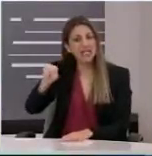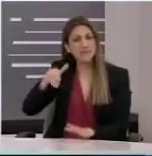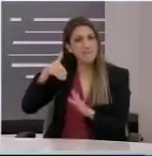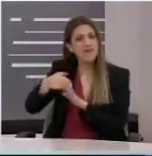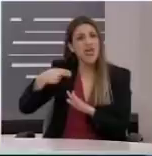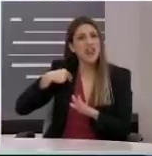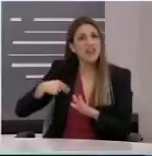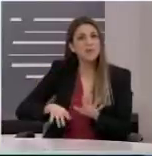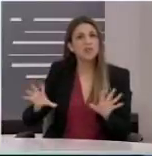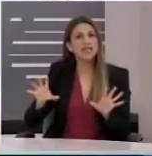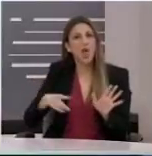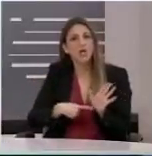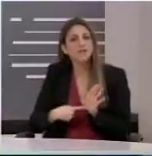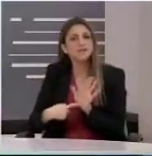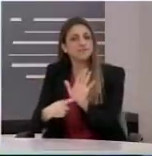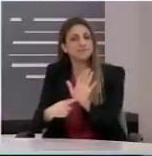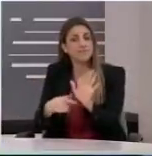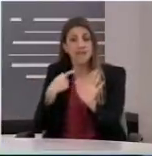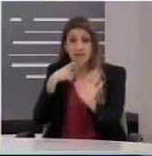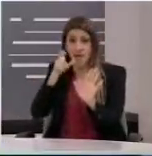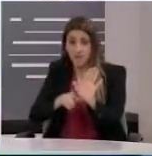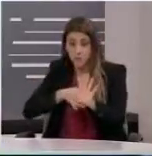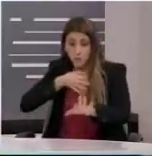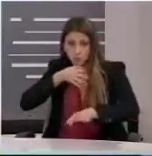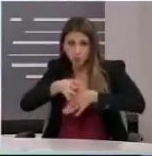τηλεόραση και προκλητικά